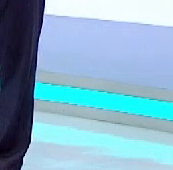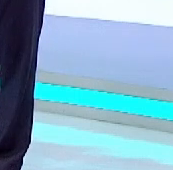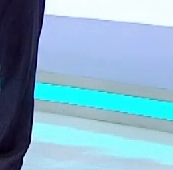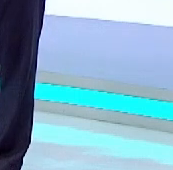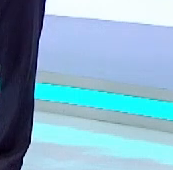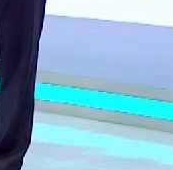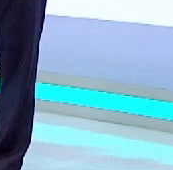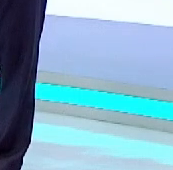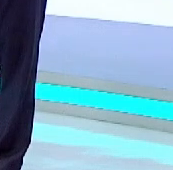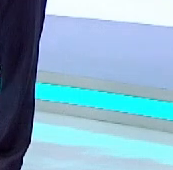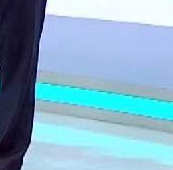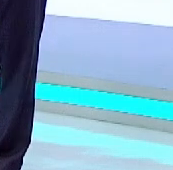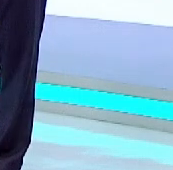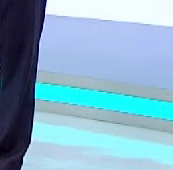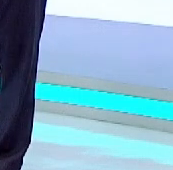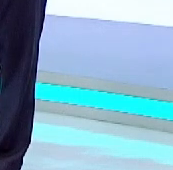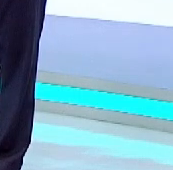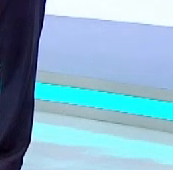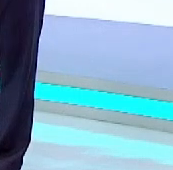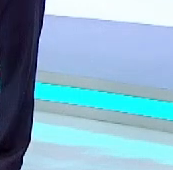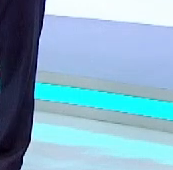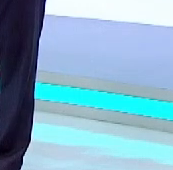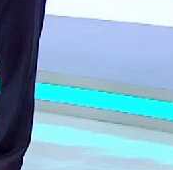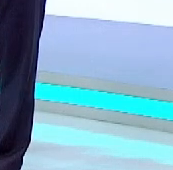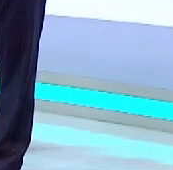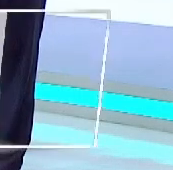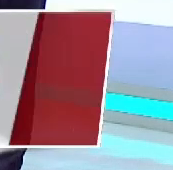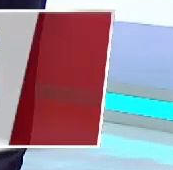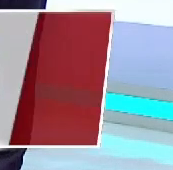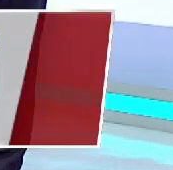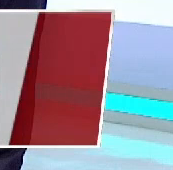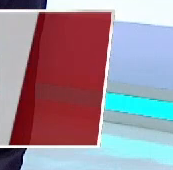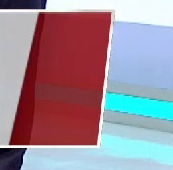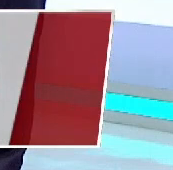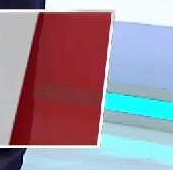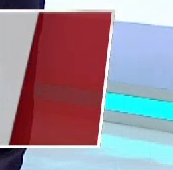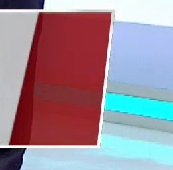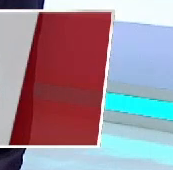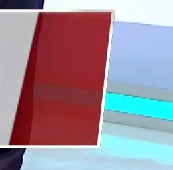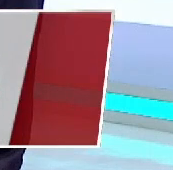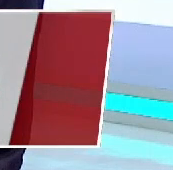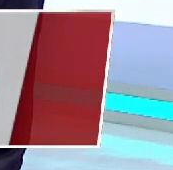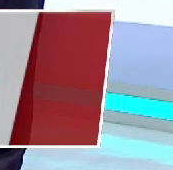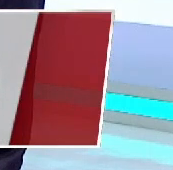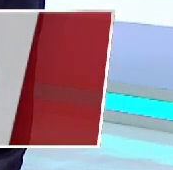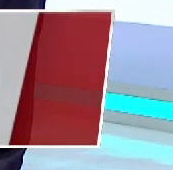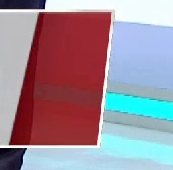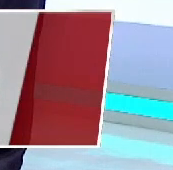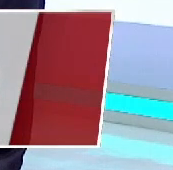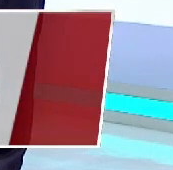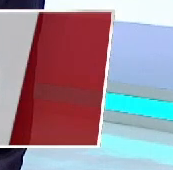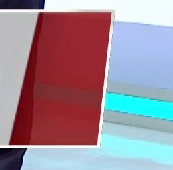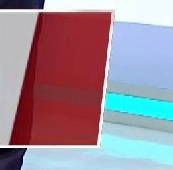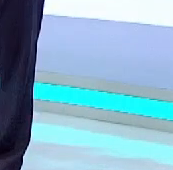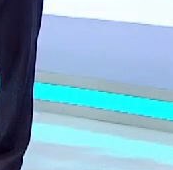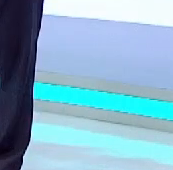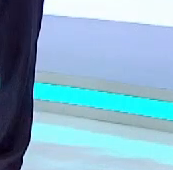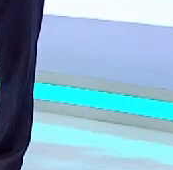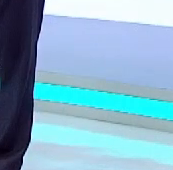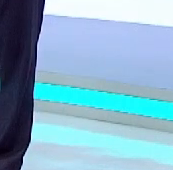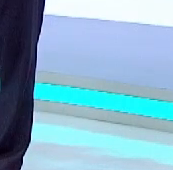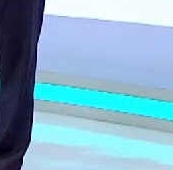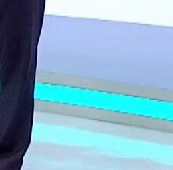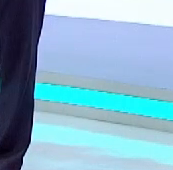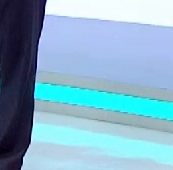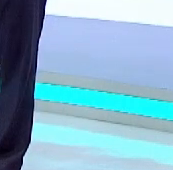walang pinoprotektahan. Walang kasinungalingan, serbisyong totoo lamang. Mula po sa tahanan ng katotohanan, ako po si Connie Sison. Buong puso para sa